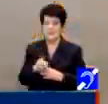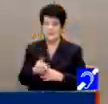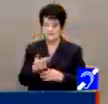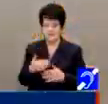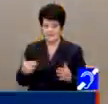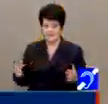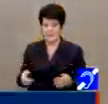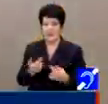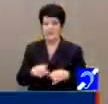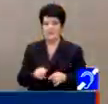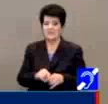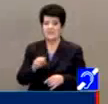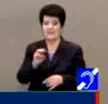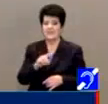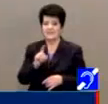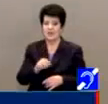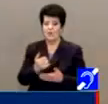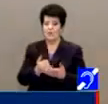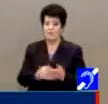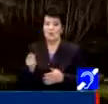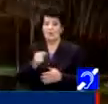Tot acest tezaur viu face parte din